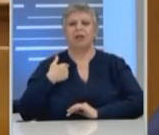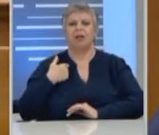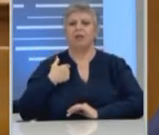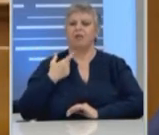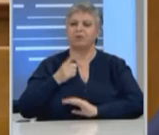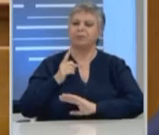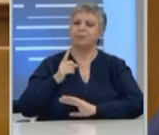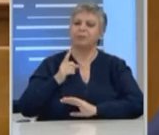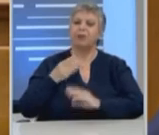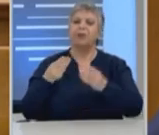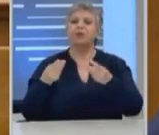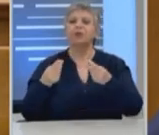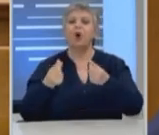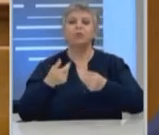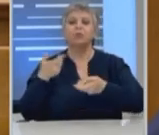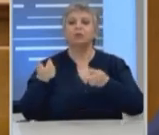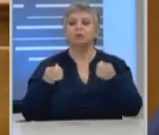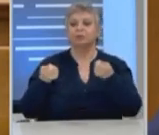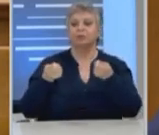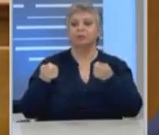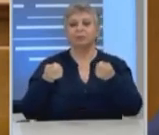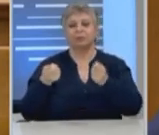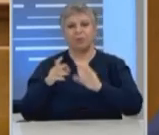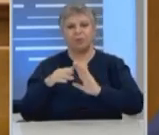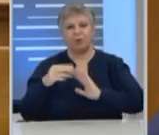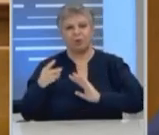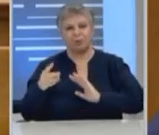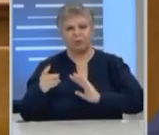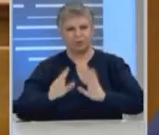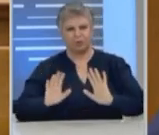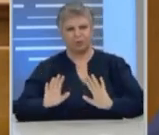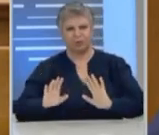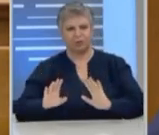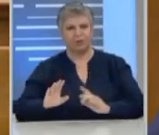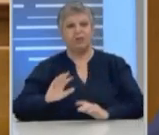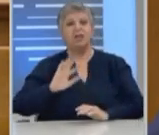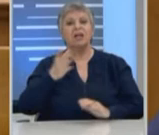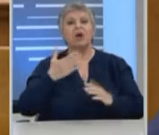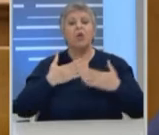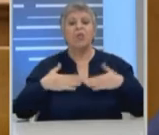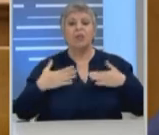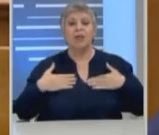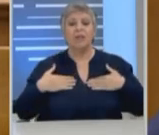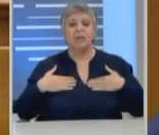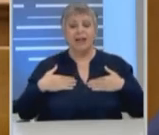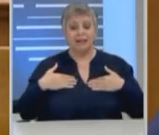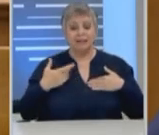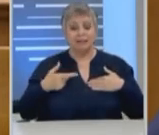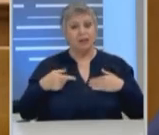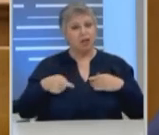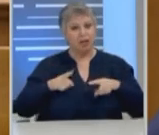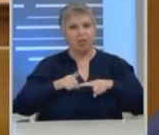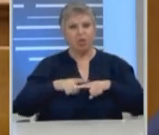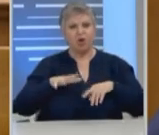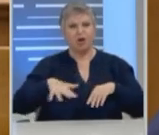Κοιτάξτε, η χώρα θα ήταν ευτύχημα αν μπορούσε αυτή την ώρα να έχει μια αντιπολίτευση που να μπορούσε να αντιληφθεί ότι είναι αναγκαίο